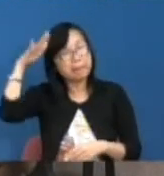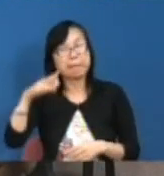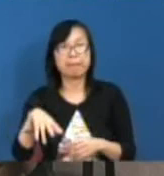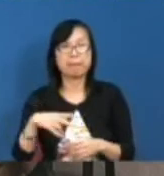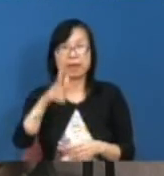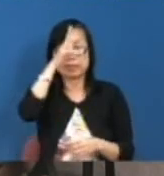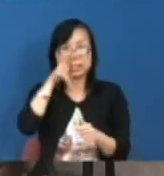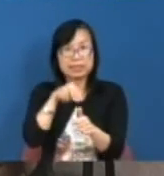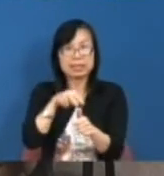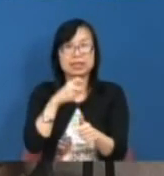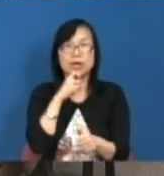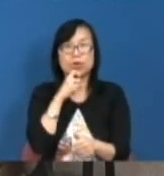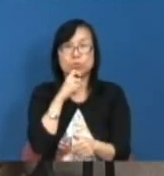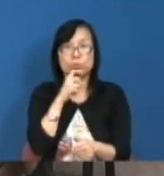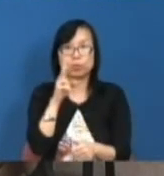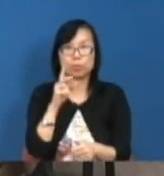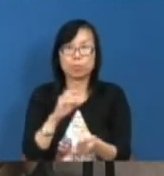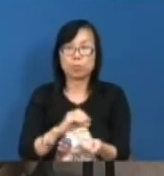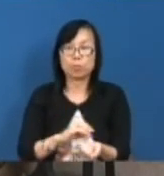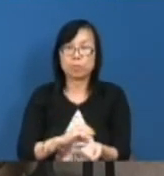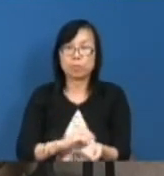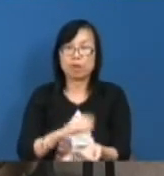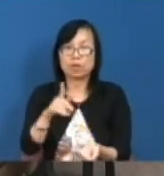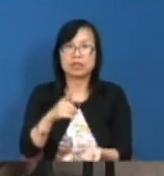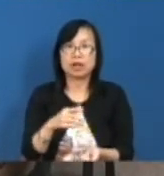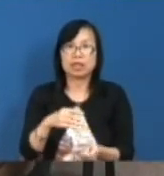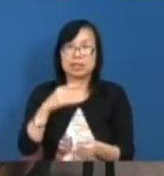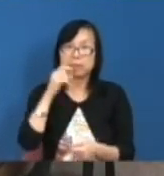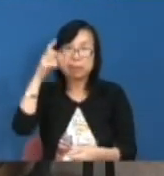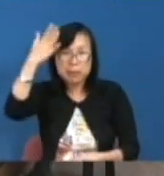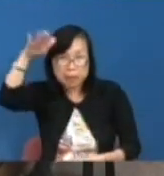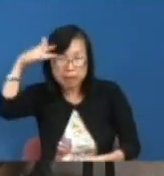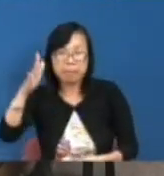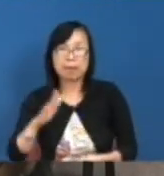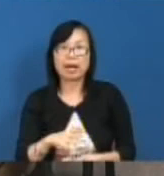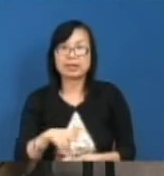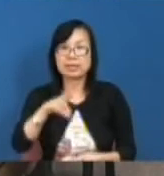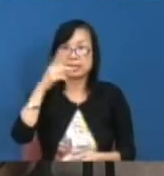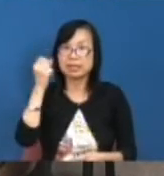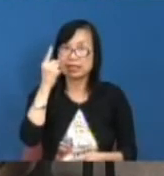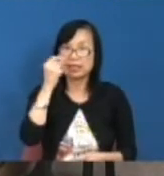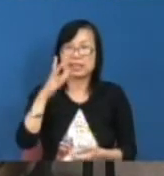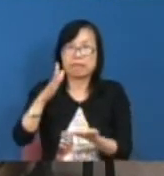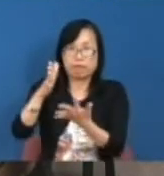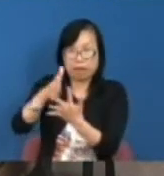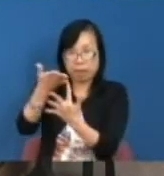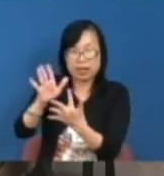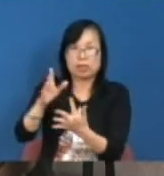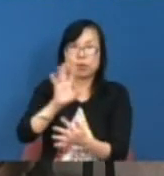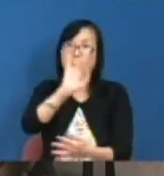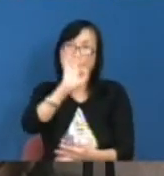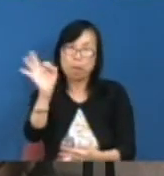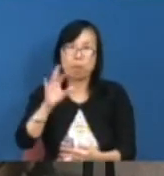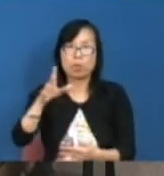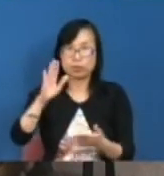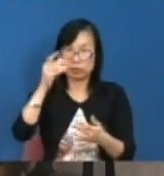我覺得咧一定要有一種病先知道個中究竟嘅，嗰種病叫做精神分裂。如果你沒有精神分裂的話，